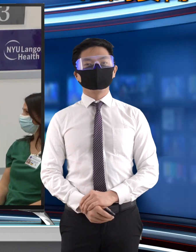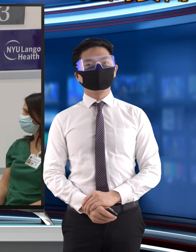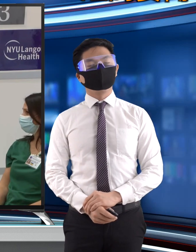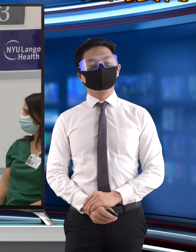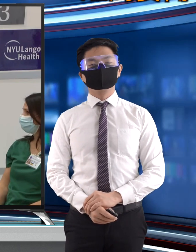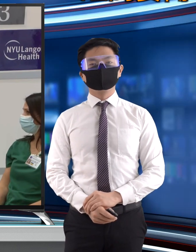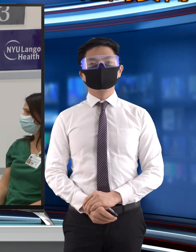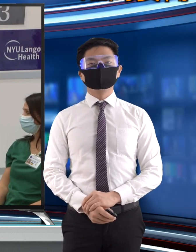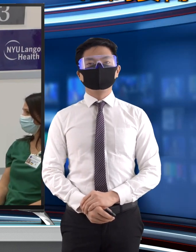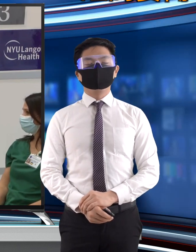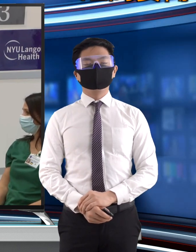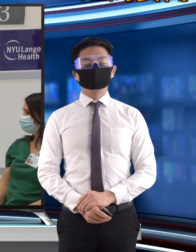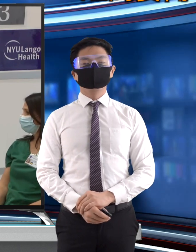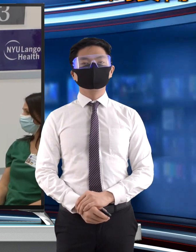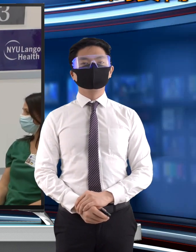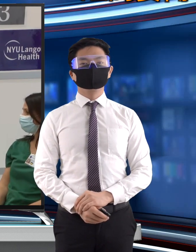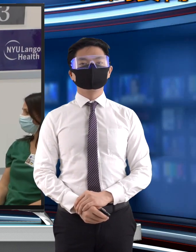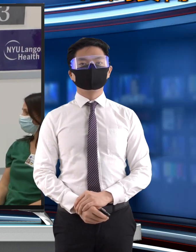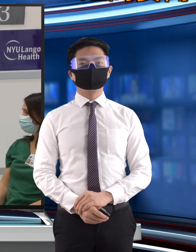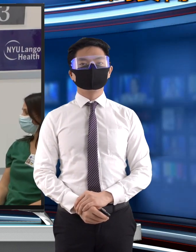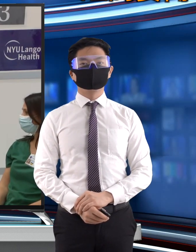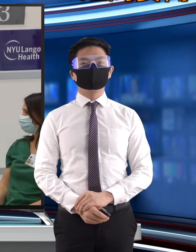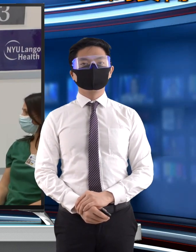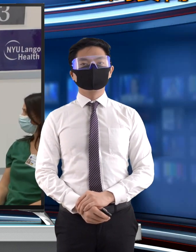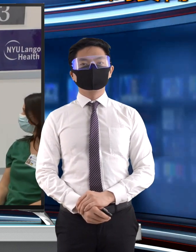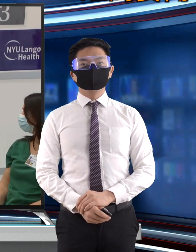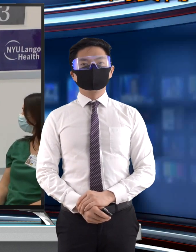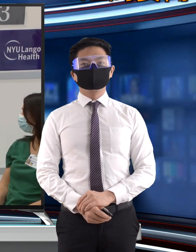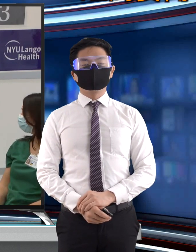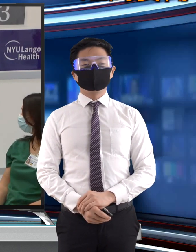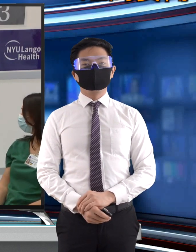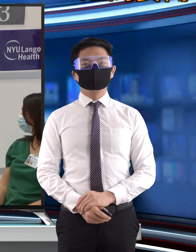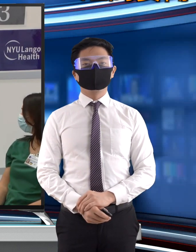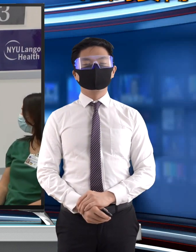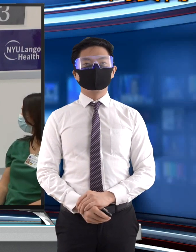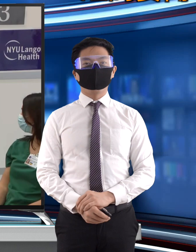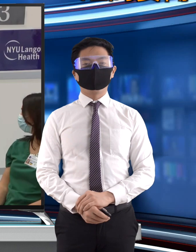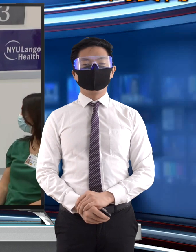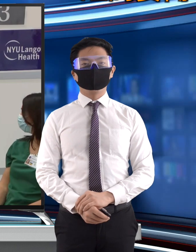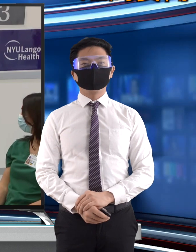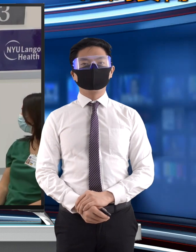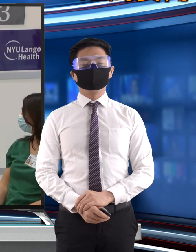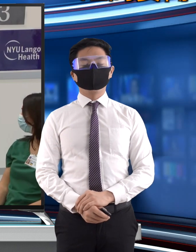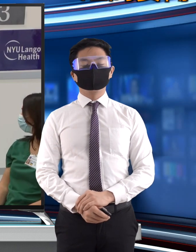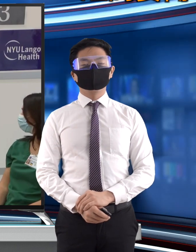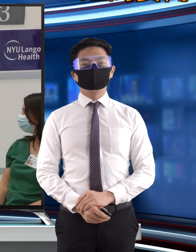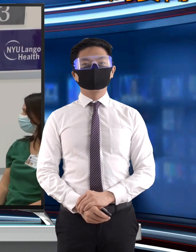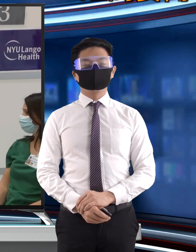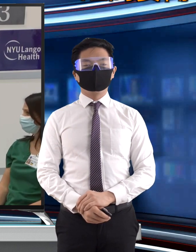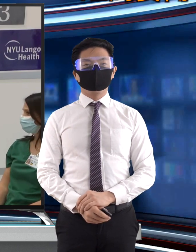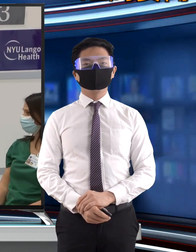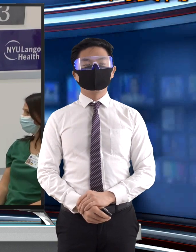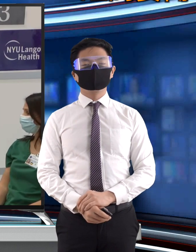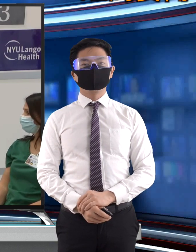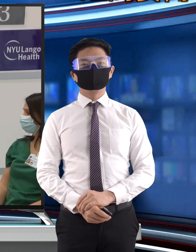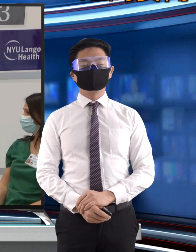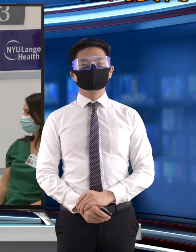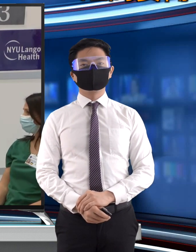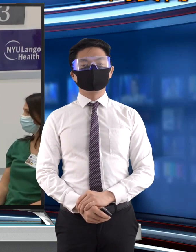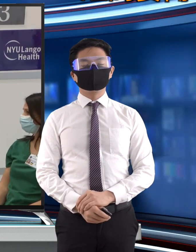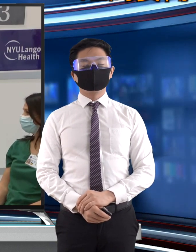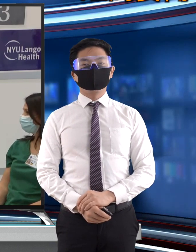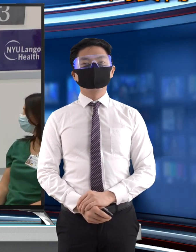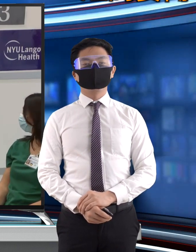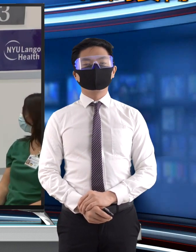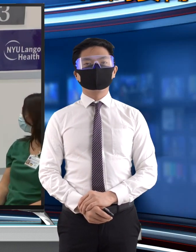成申请，预计最快可能在本周周4或周5就可收到这批疫苗。他还指出，即便社区诊所开始